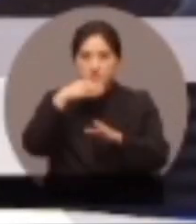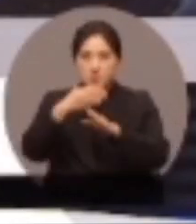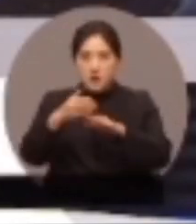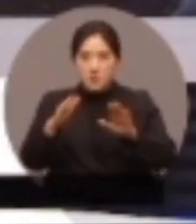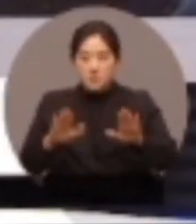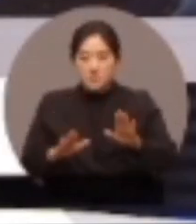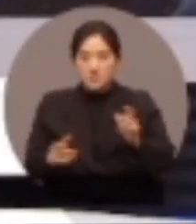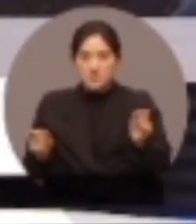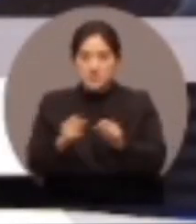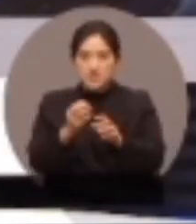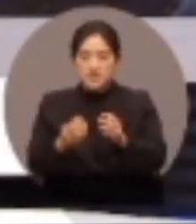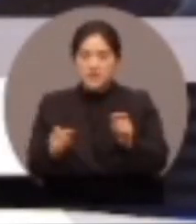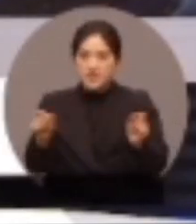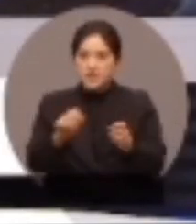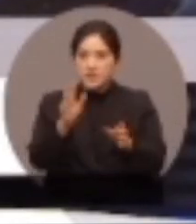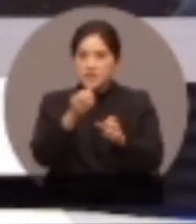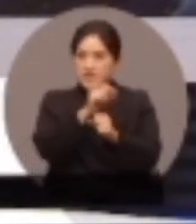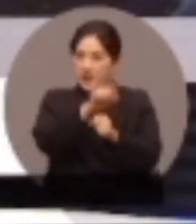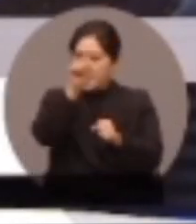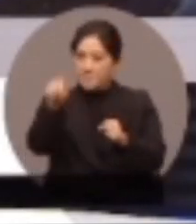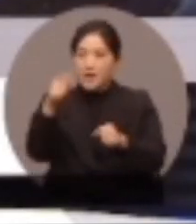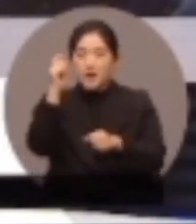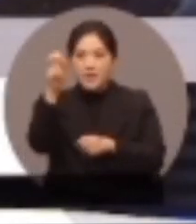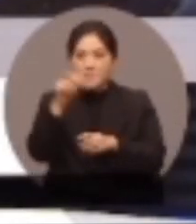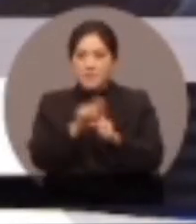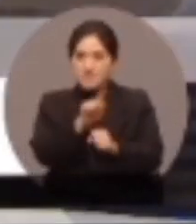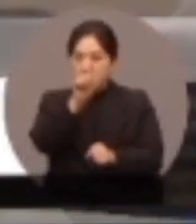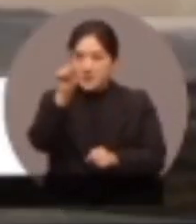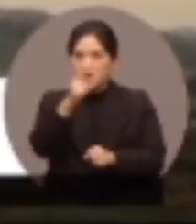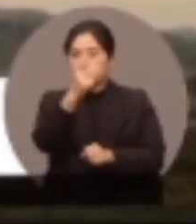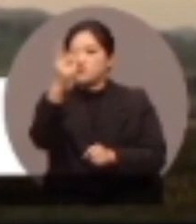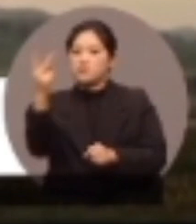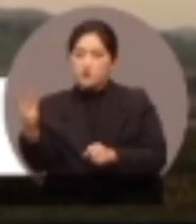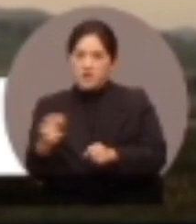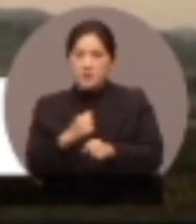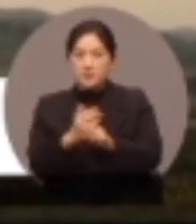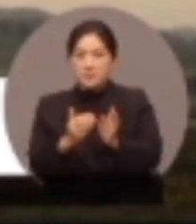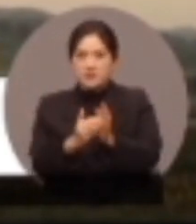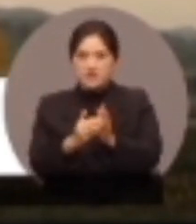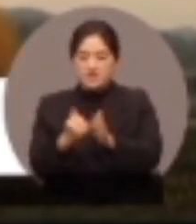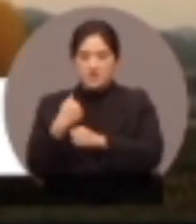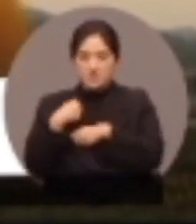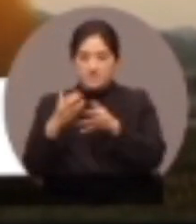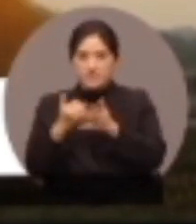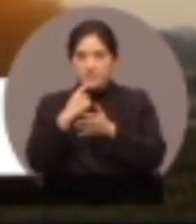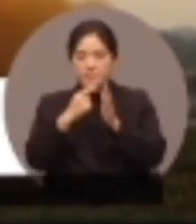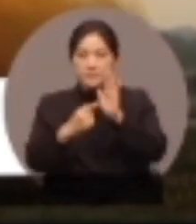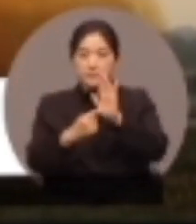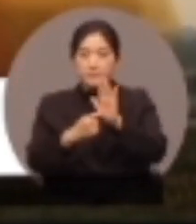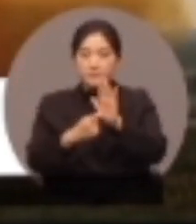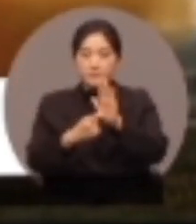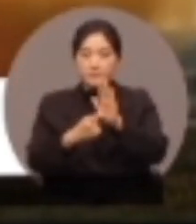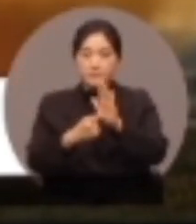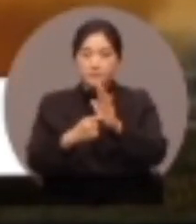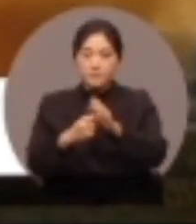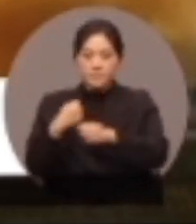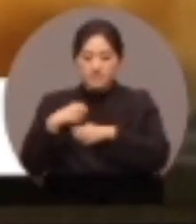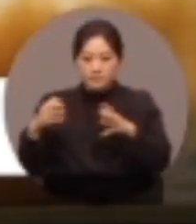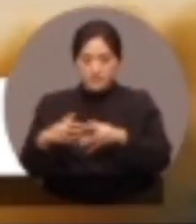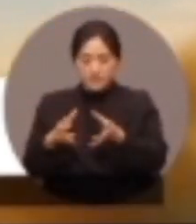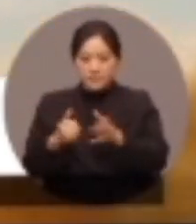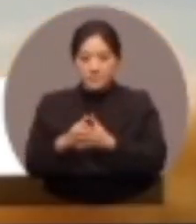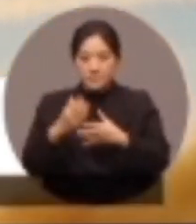북한이 오늘 단거리 탄도미사일로 추정되는 발사체 두 발을 발사했다고 합동참모본부가 밝혔습니다. 합참은 오늘